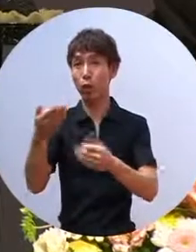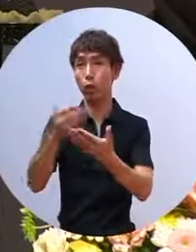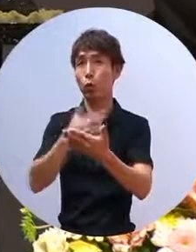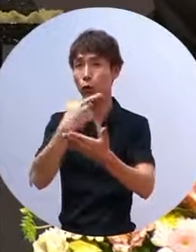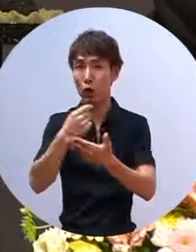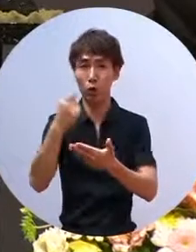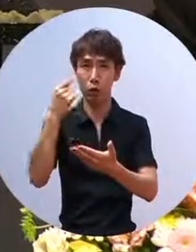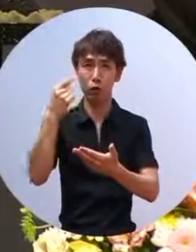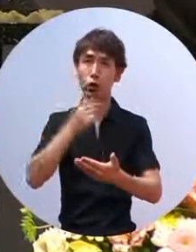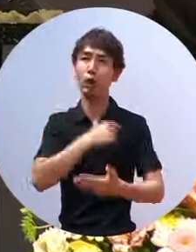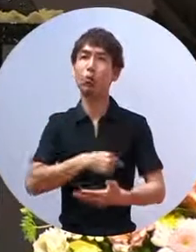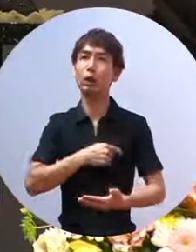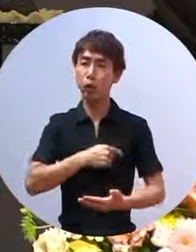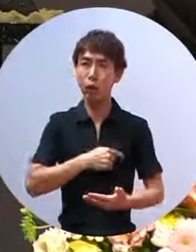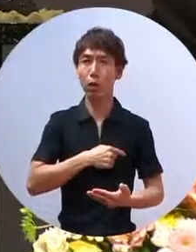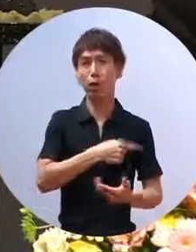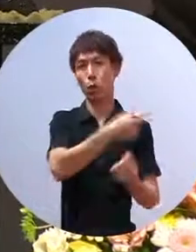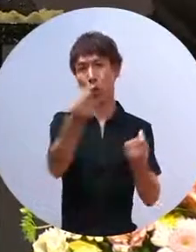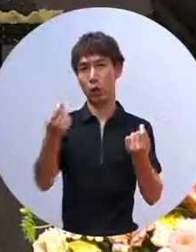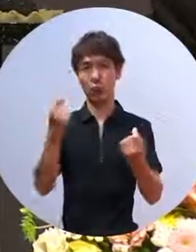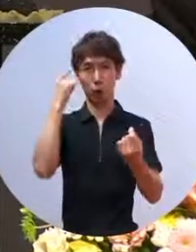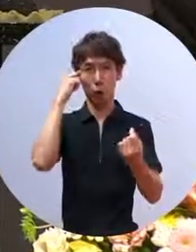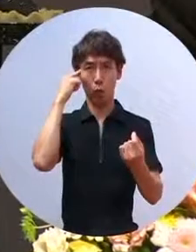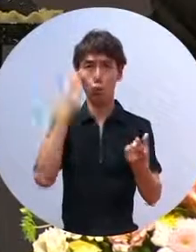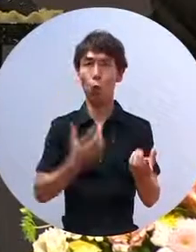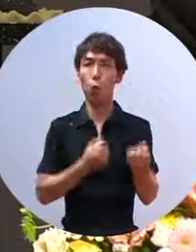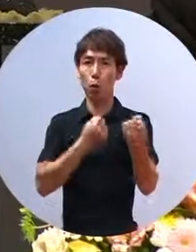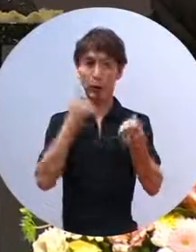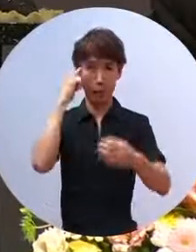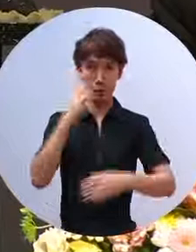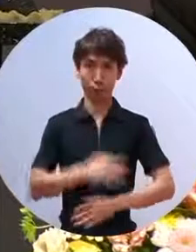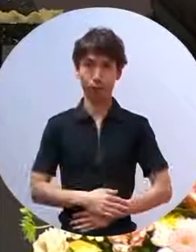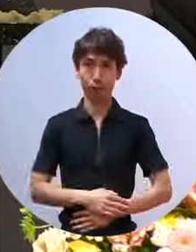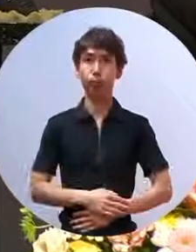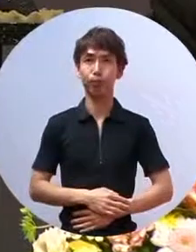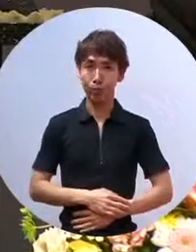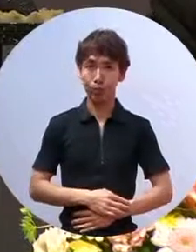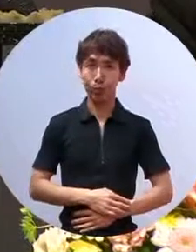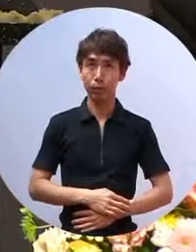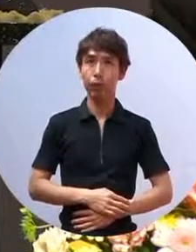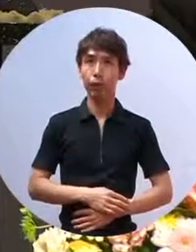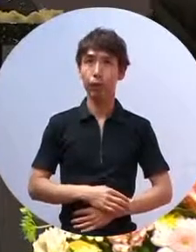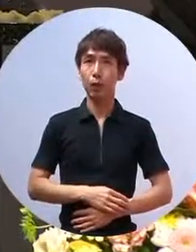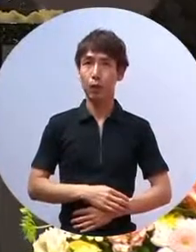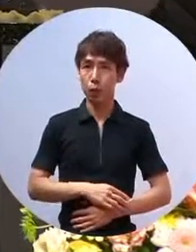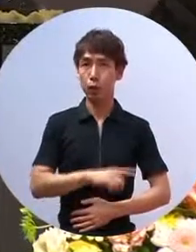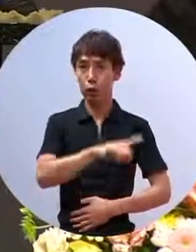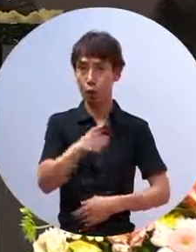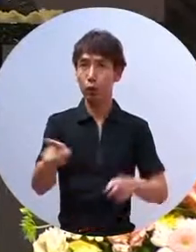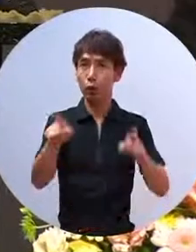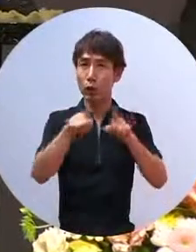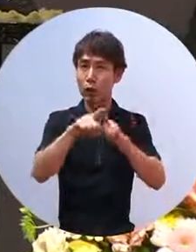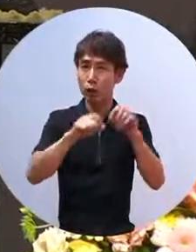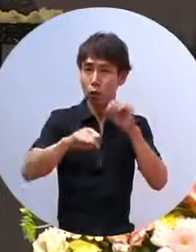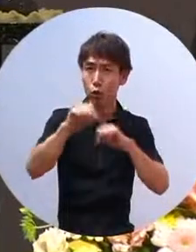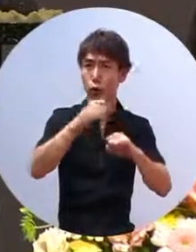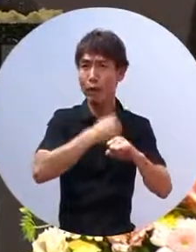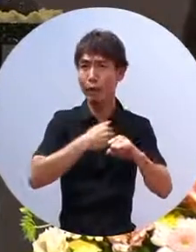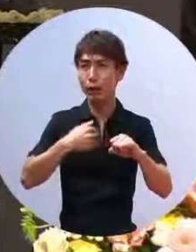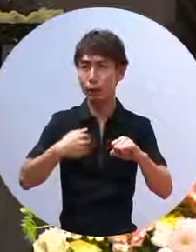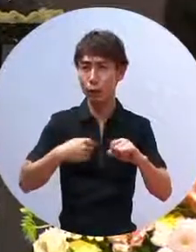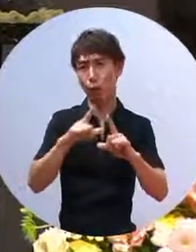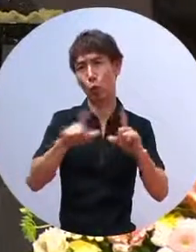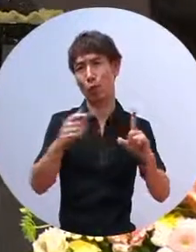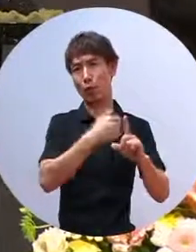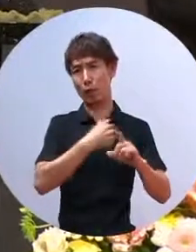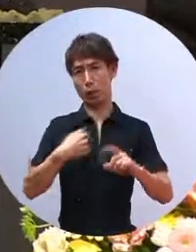るというふうに思います。そういう意味では被爆地じゃない都市の皆さんもと一緒になって取り組むことというのは当然できる、当たり